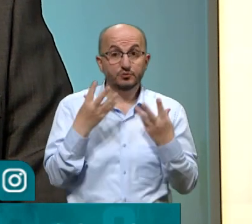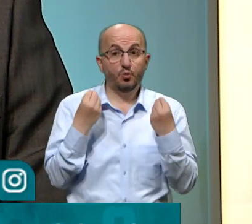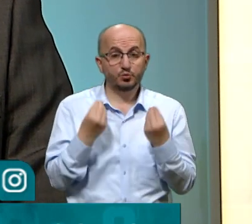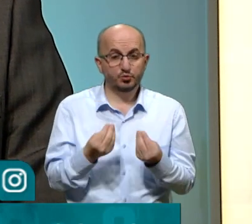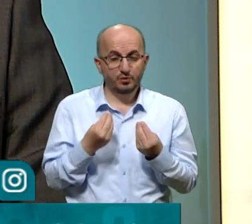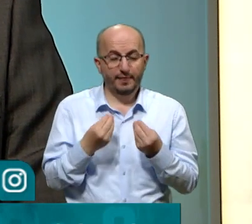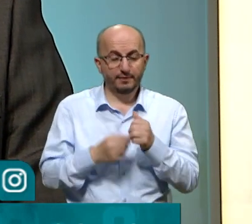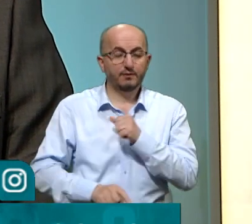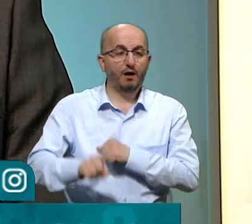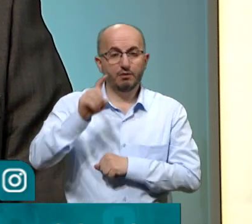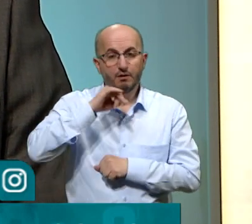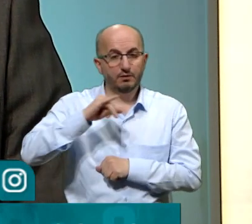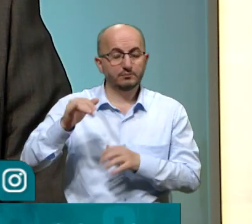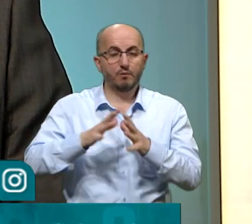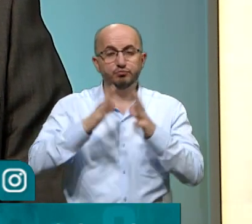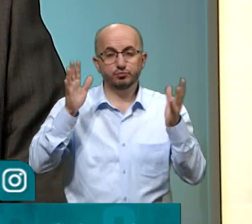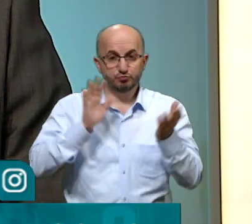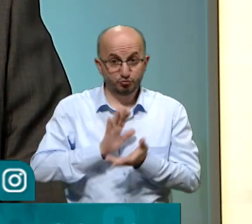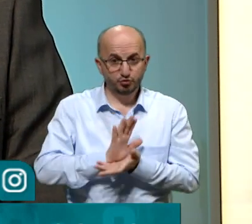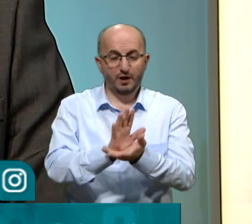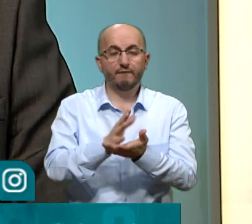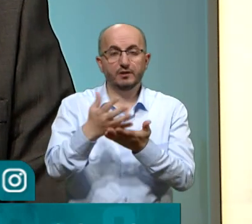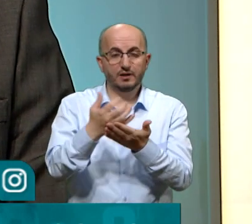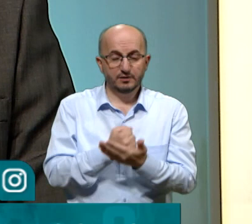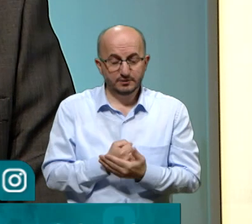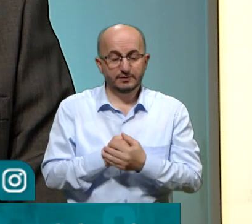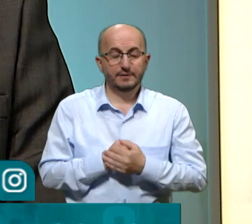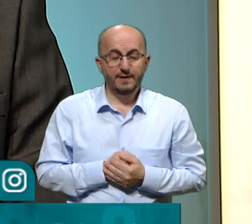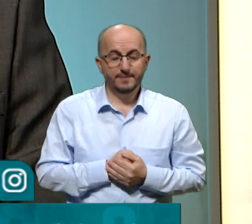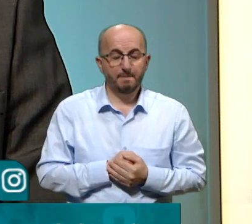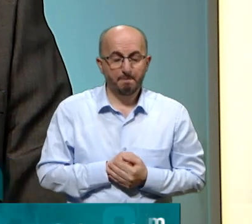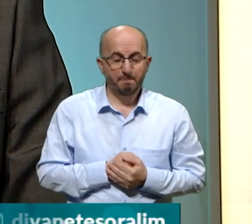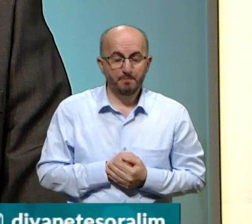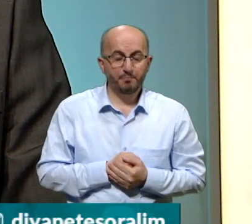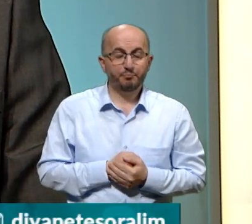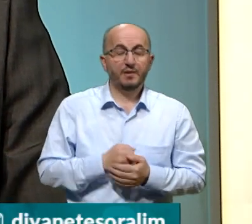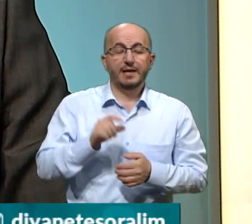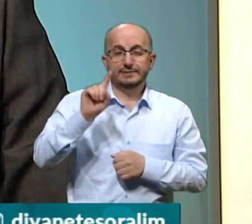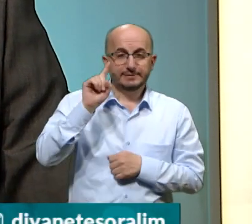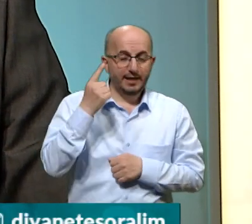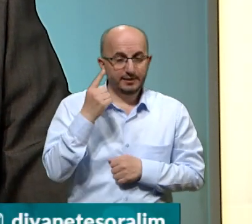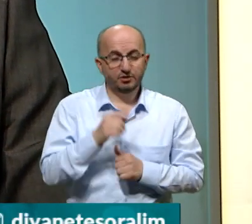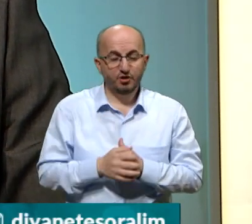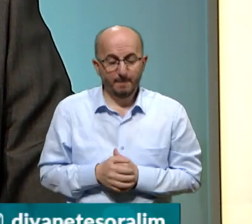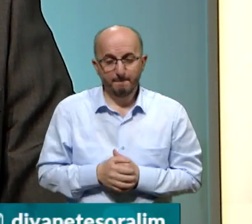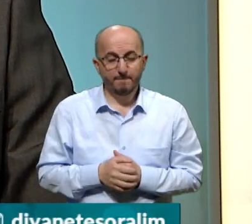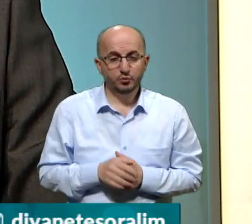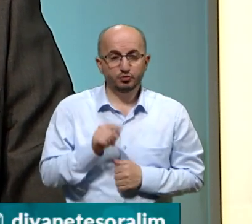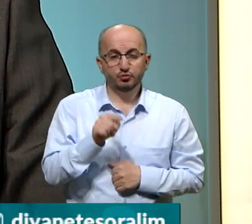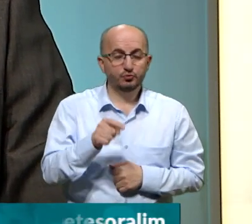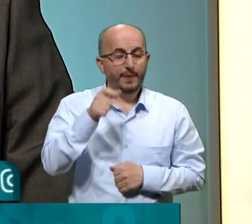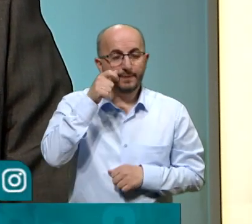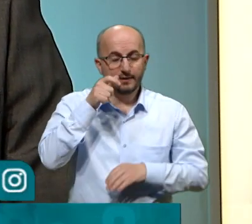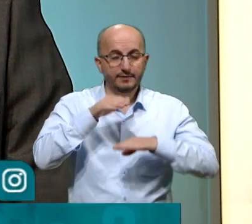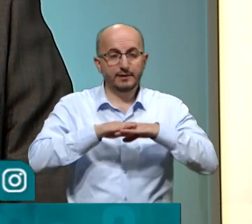güzeldir Allah katında da büyük Ecri Nail olurlar Elhamdülillah Sadece şurada